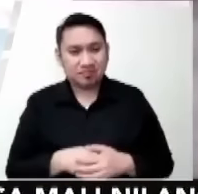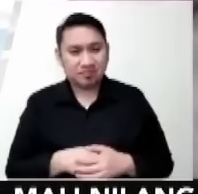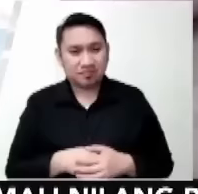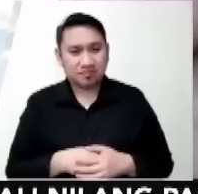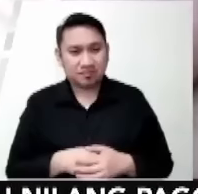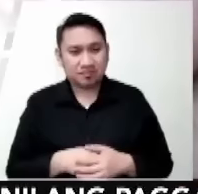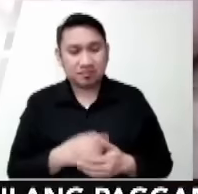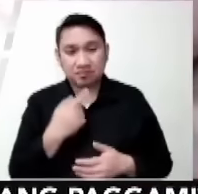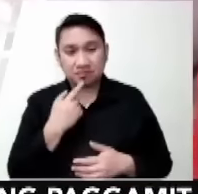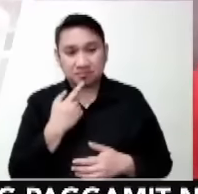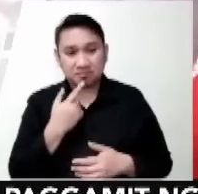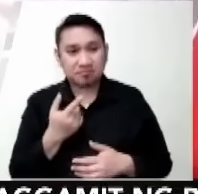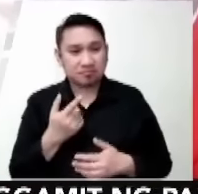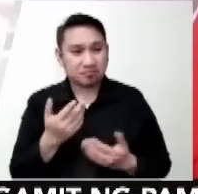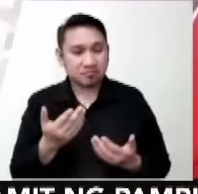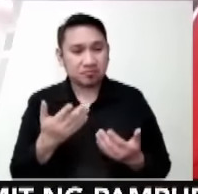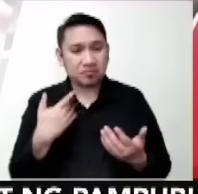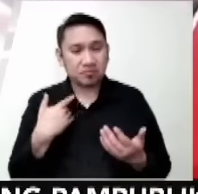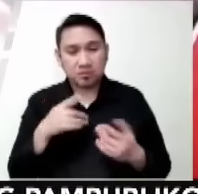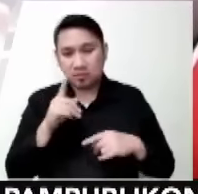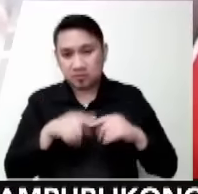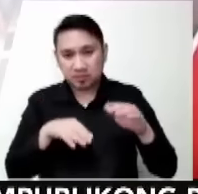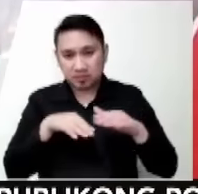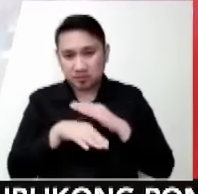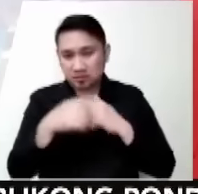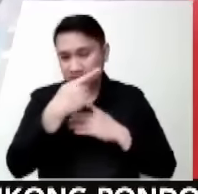matuloy pumasok dahil may sunog daw sa ward.